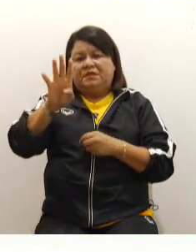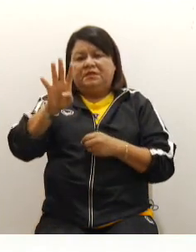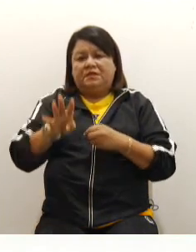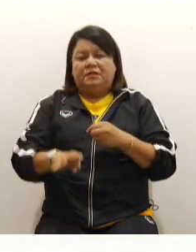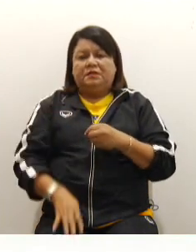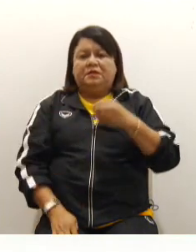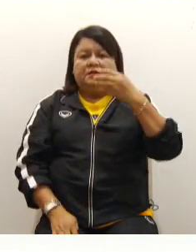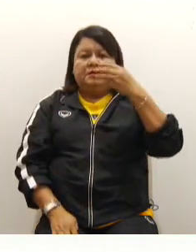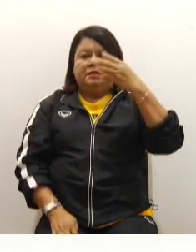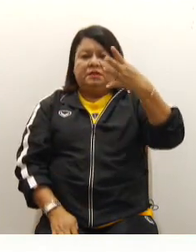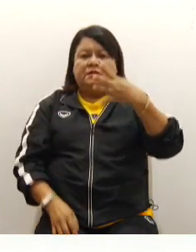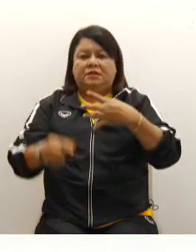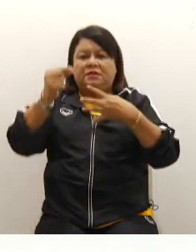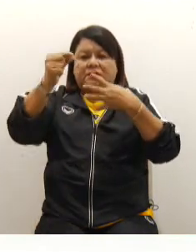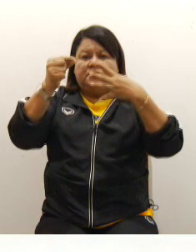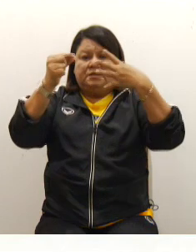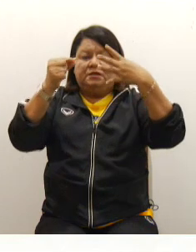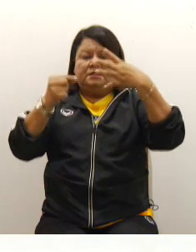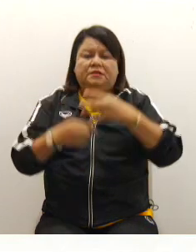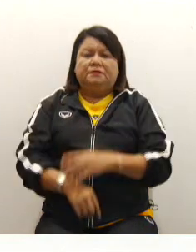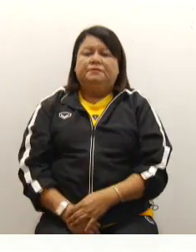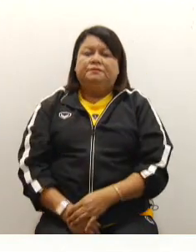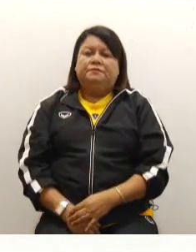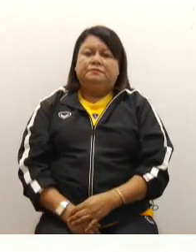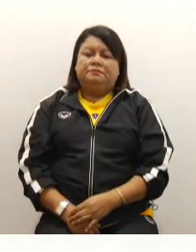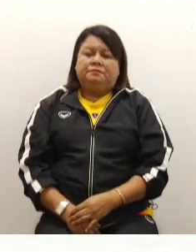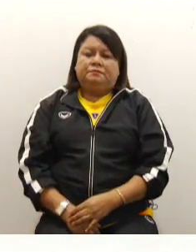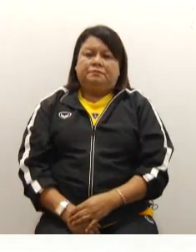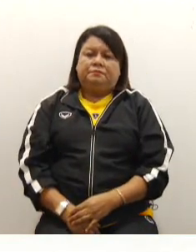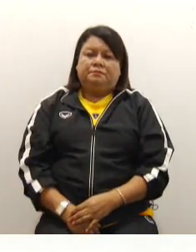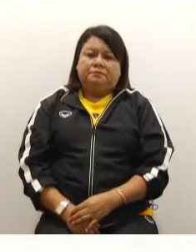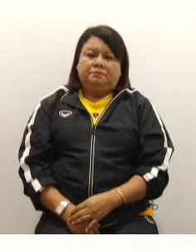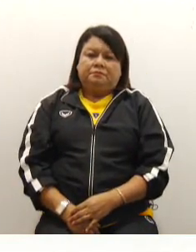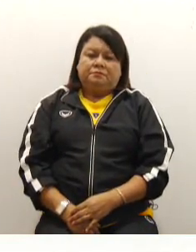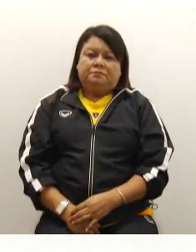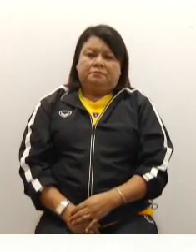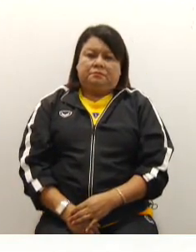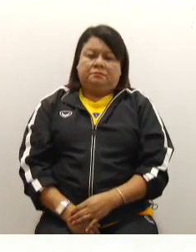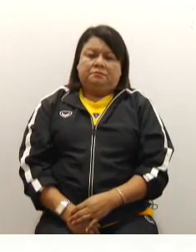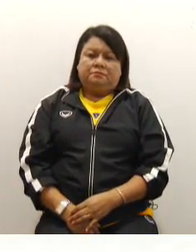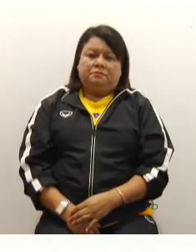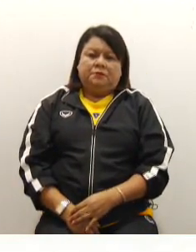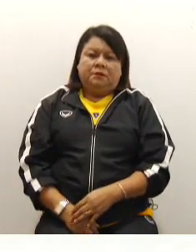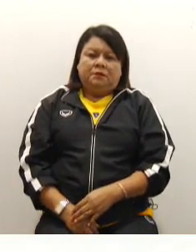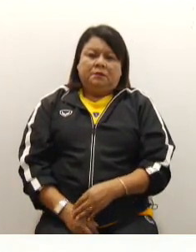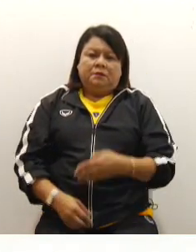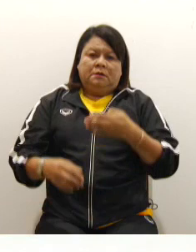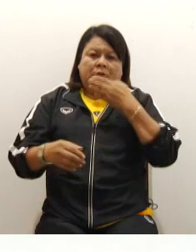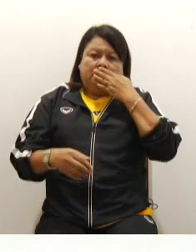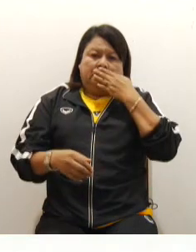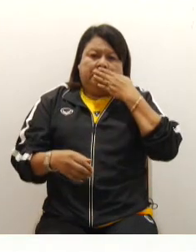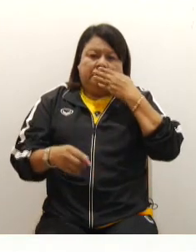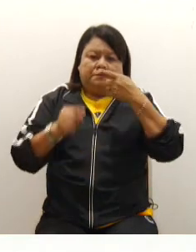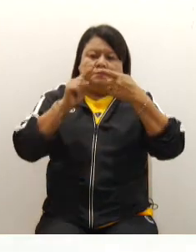เป็นคนบัญญัติขึ้นมานะคะว่า 4G คำว่า 4G นี้หมายความว่ายังไงบ้างต้องการแค่4อย่างเท่านั้นเองค่ะอย่างที่